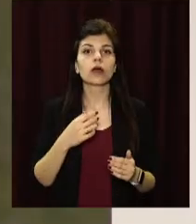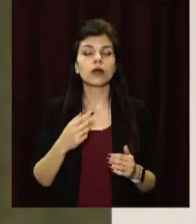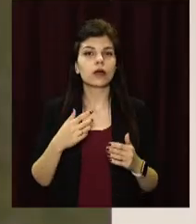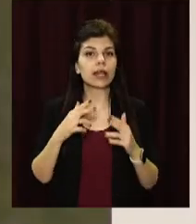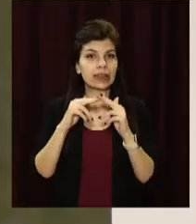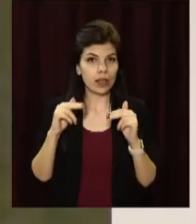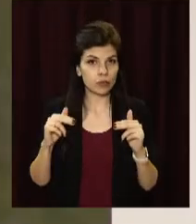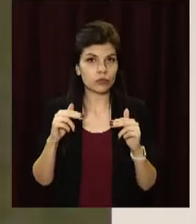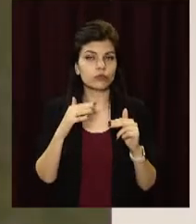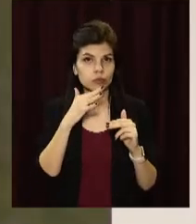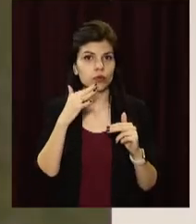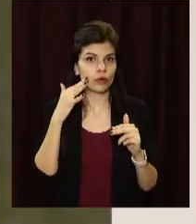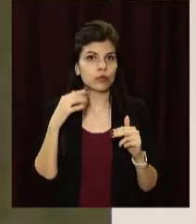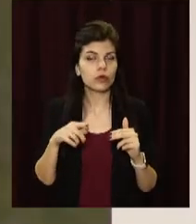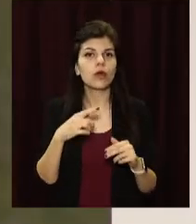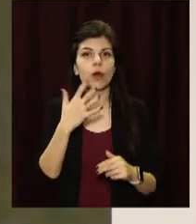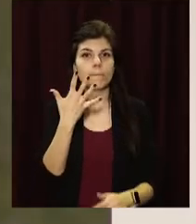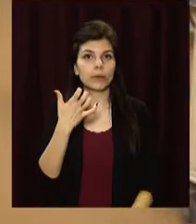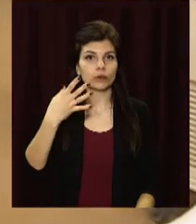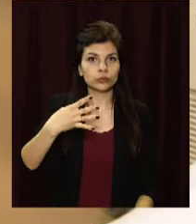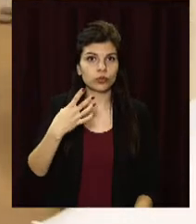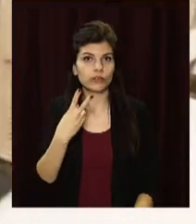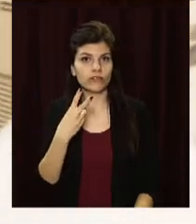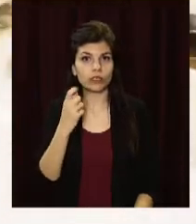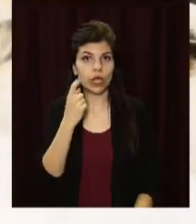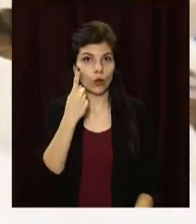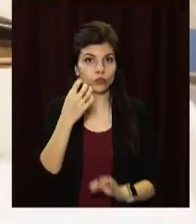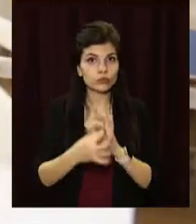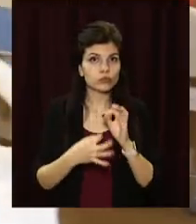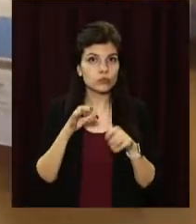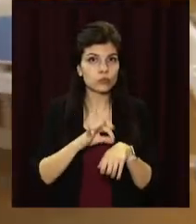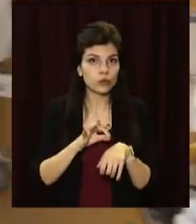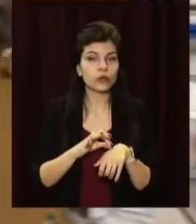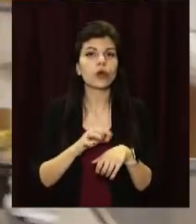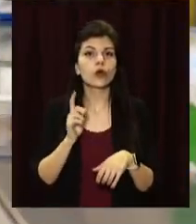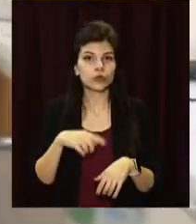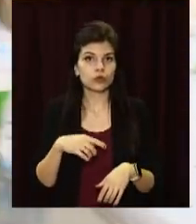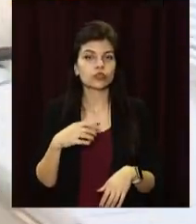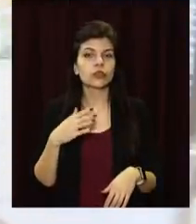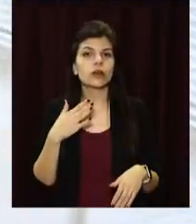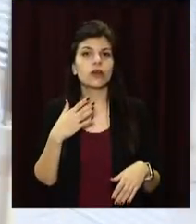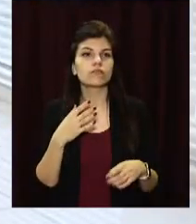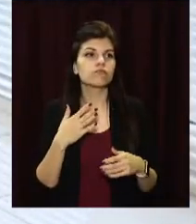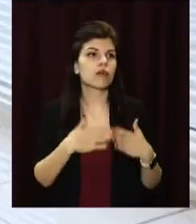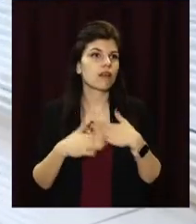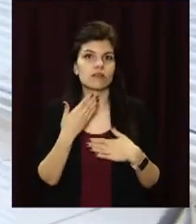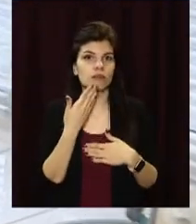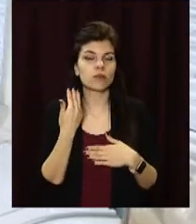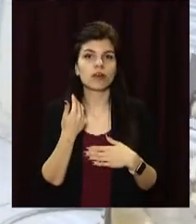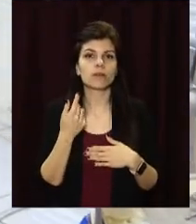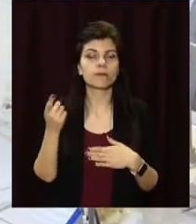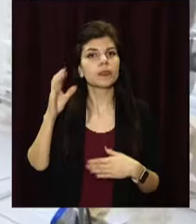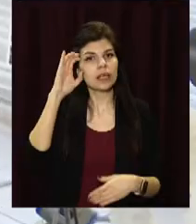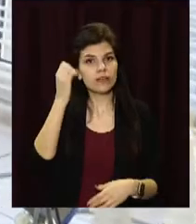Дніпро недугу виявили у 542 людей. Безрадісна ситуація з поширенням недуги також у Кривому Розі